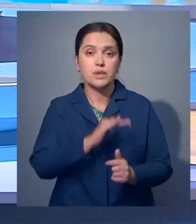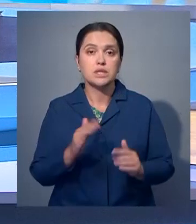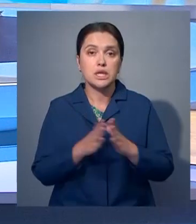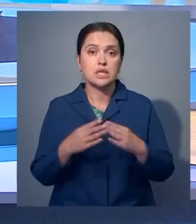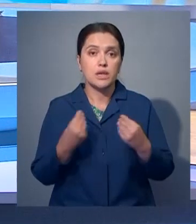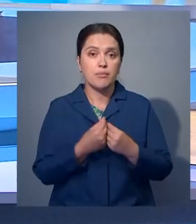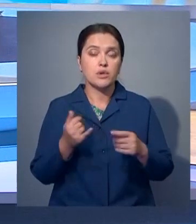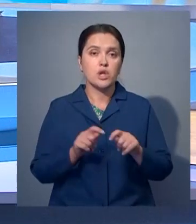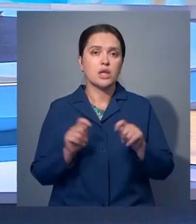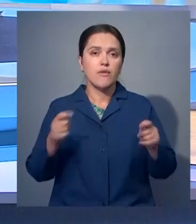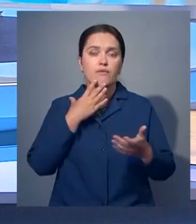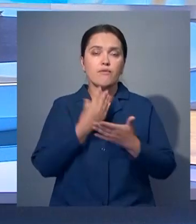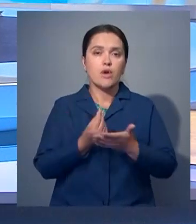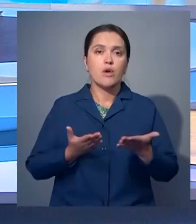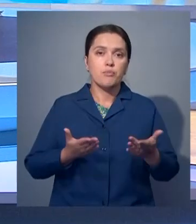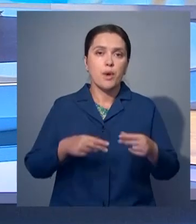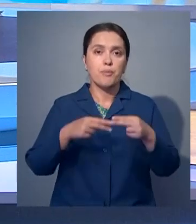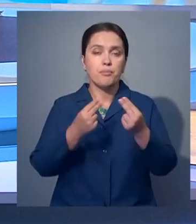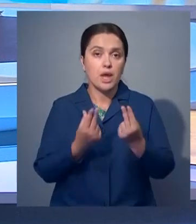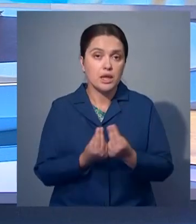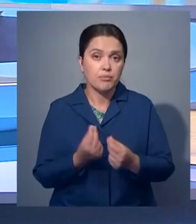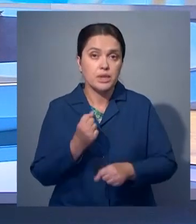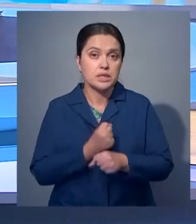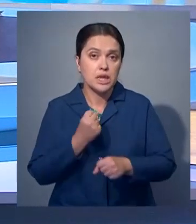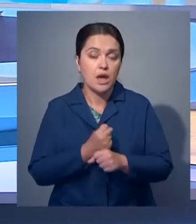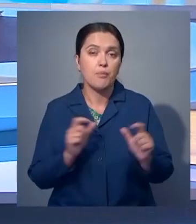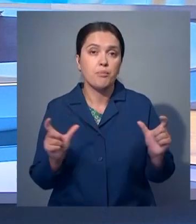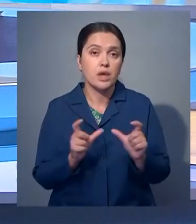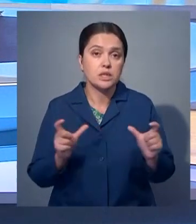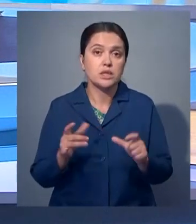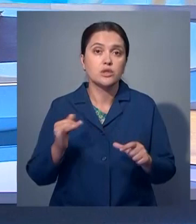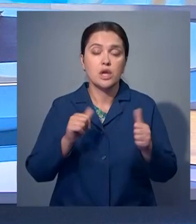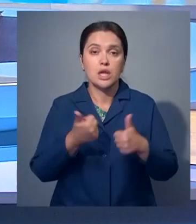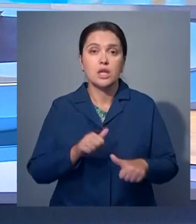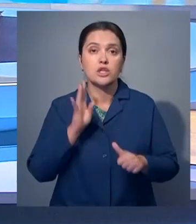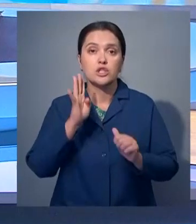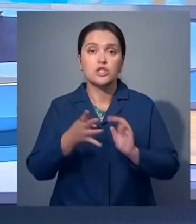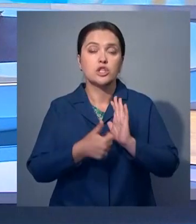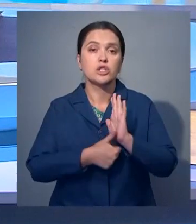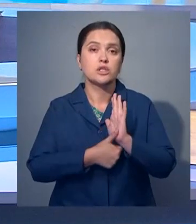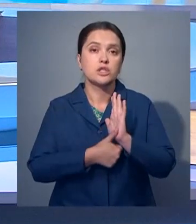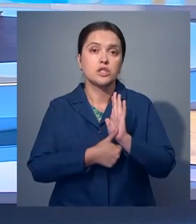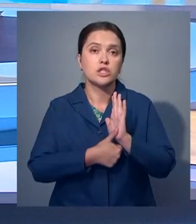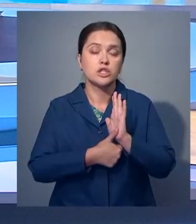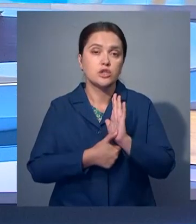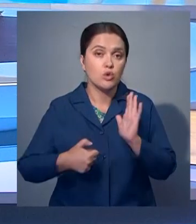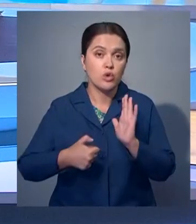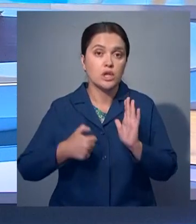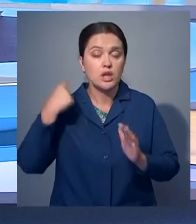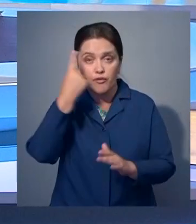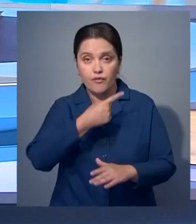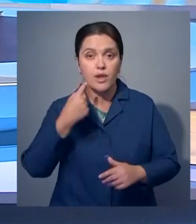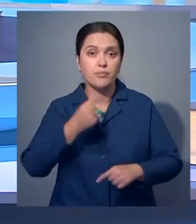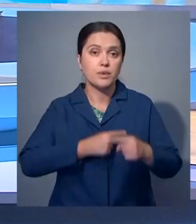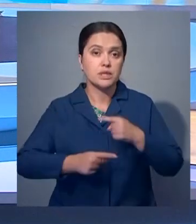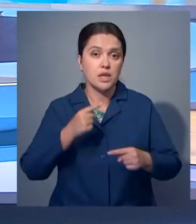малообеспеченные многодетные семьи стали открывать пекарни, пельменные цеха, магазины. Сегодня там зарегистрировано 44 600